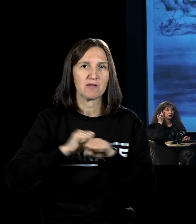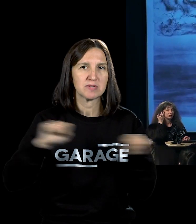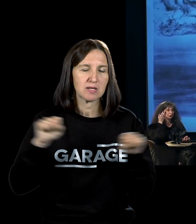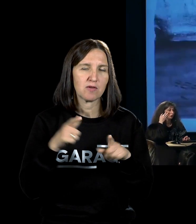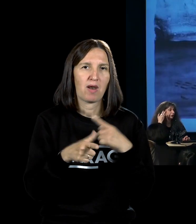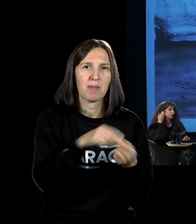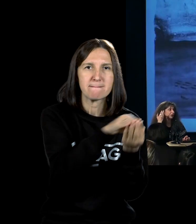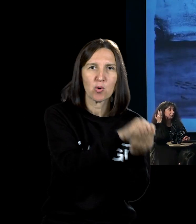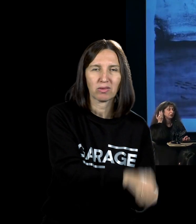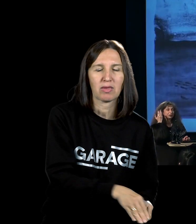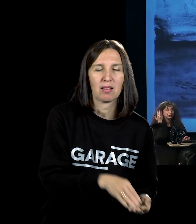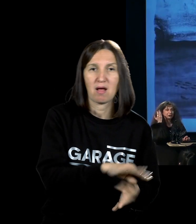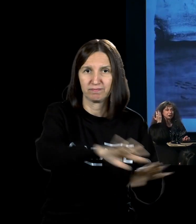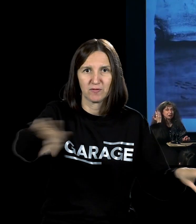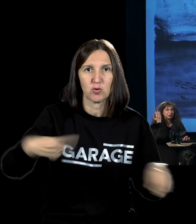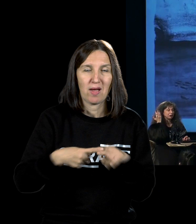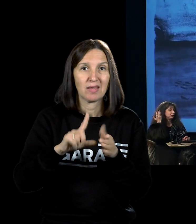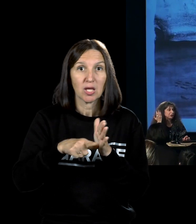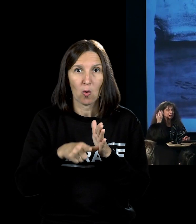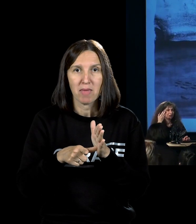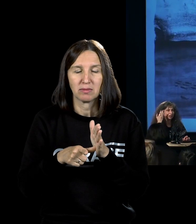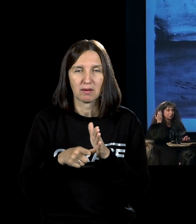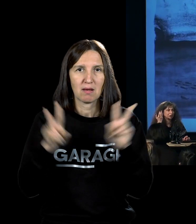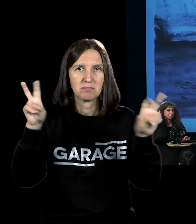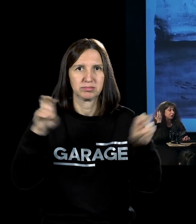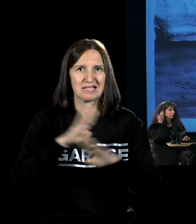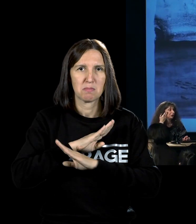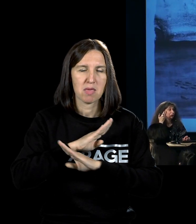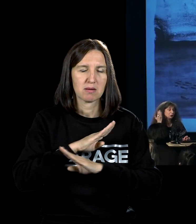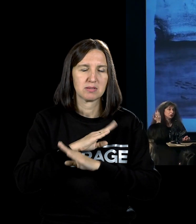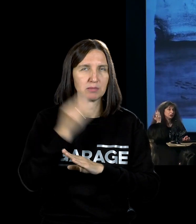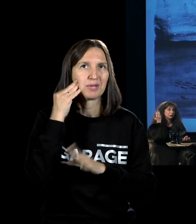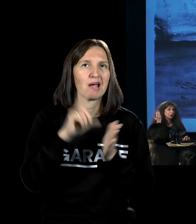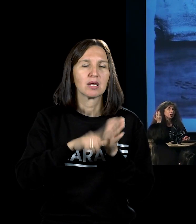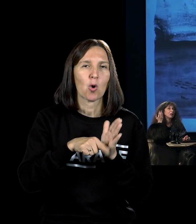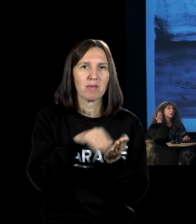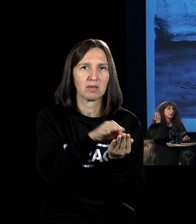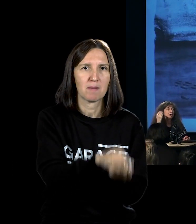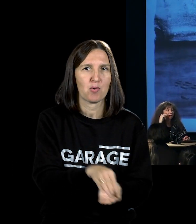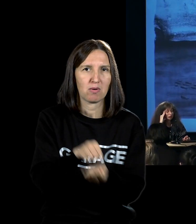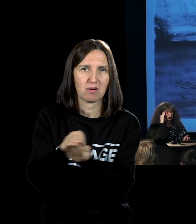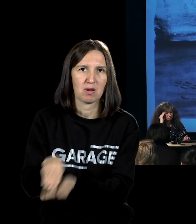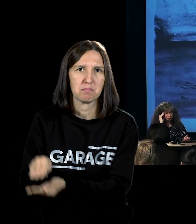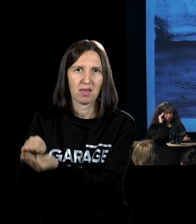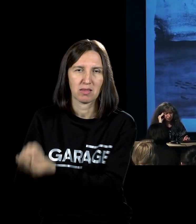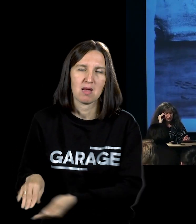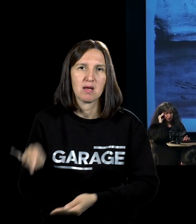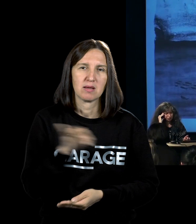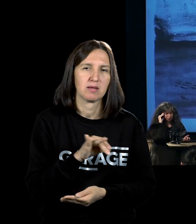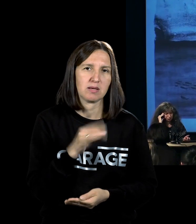могилы, что вся эта геометрия состоит из геометрии смерти, это геометрия погребений, что это действительно, в отличие от